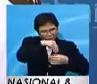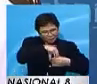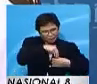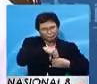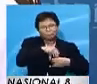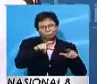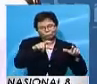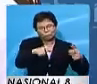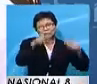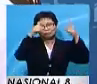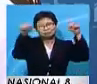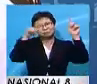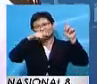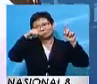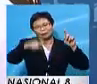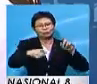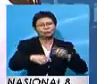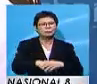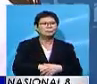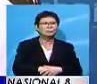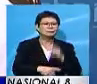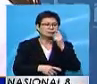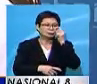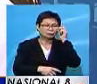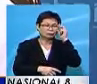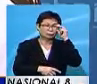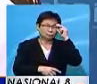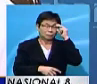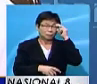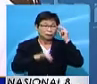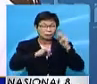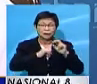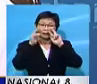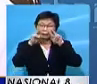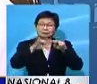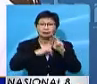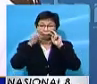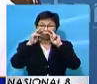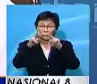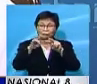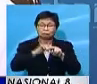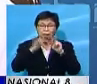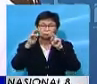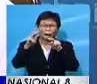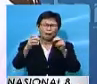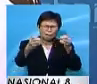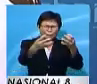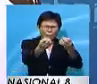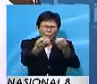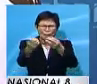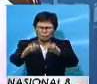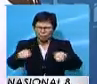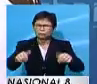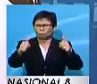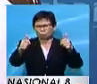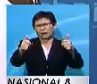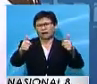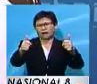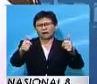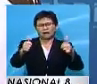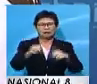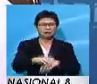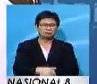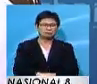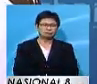dalam lingkungan yang ada. Dan saya lihat majoriti pelajar okey, tidak